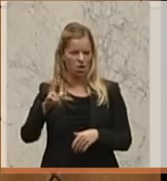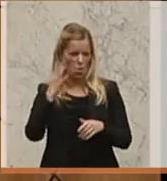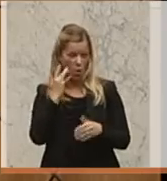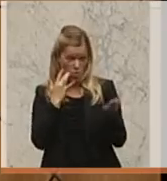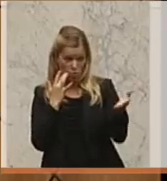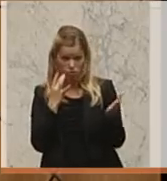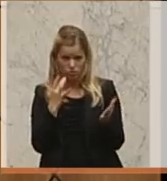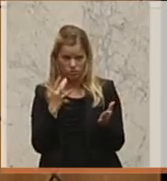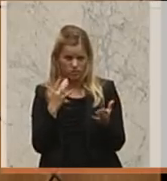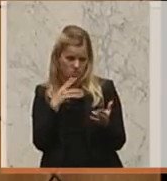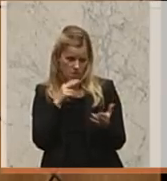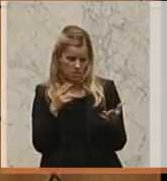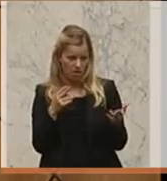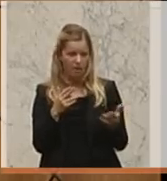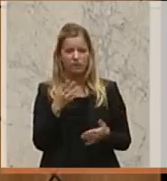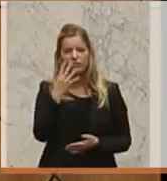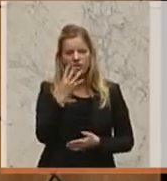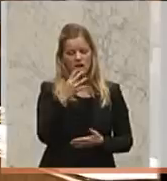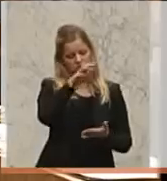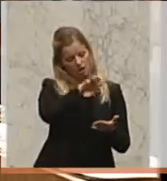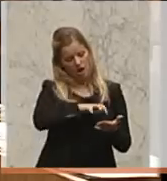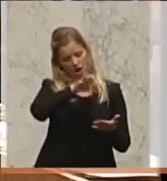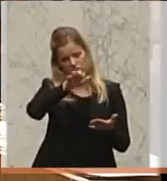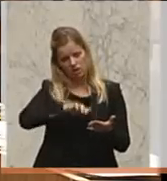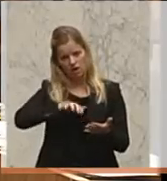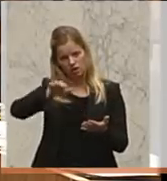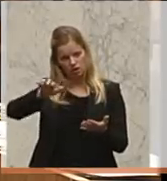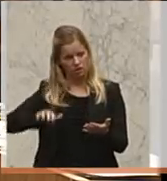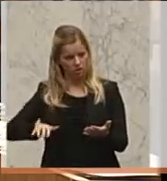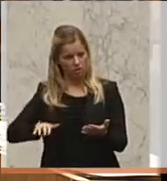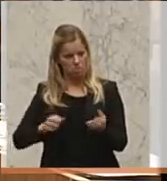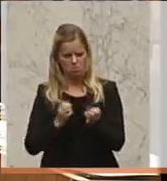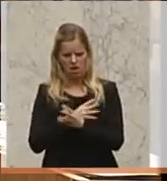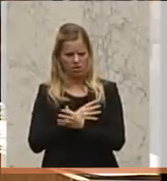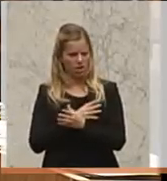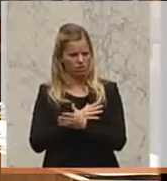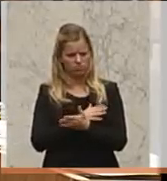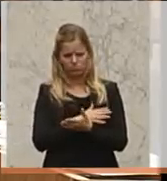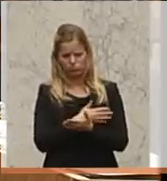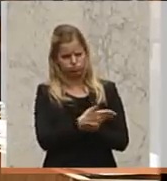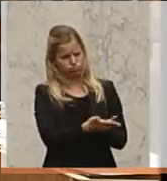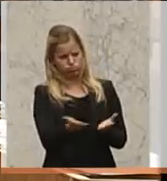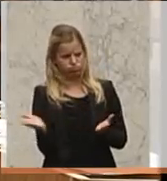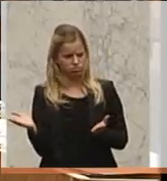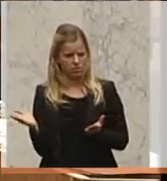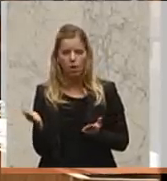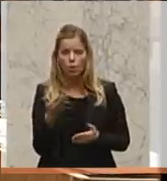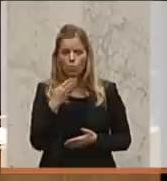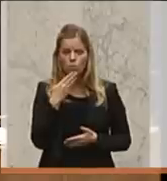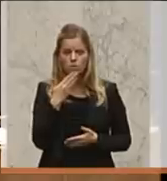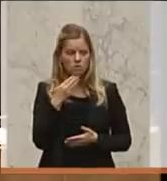war so eine Vier-Seiten-Sache, breit gestreut in den Medien. Und hoppala, na, da ist gleich einmal überhaupt eine